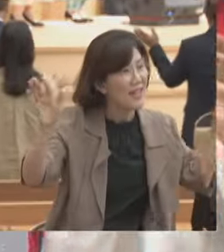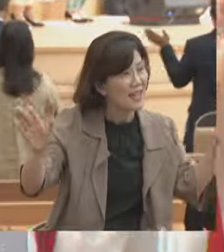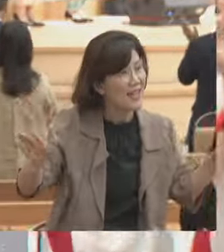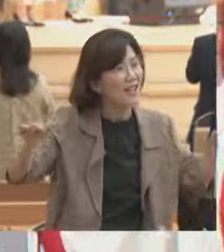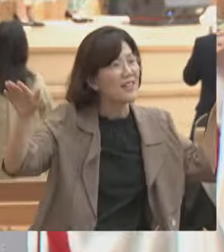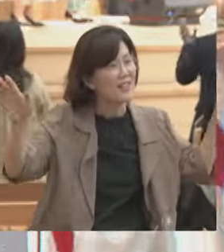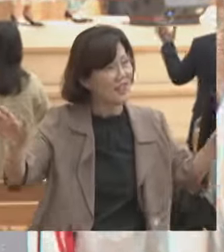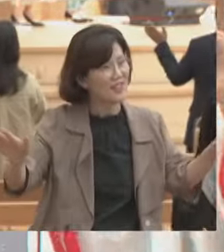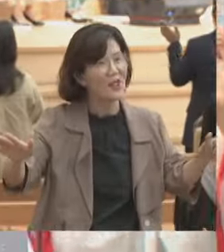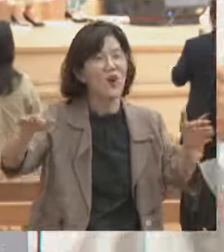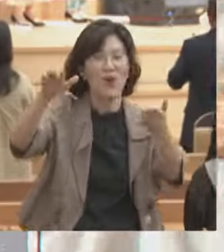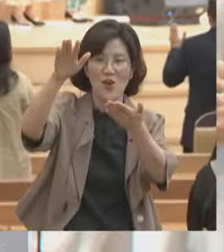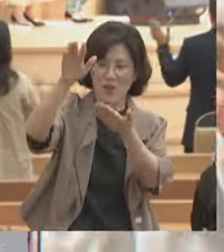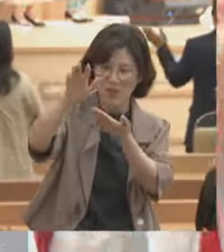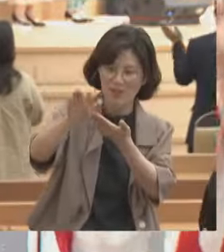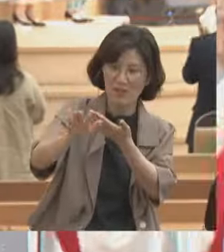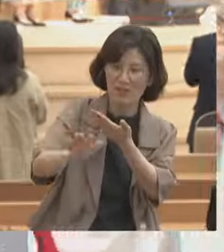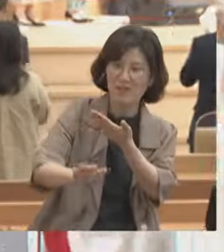권능의 날개 아래서